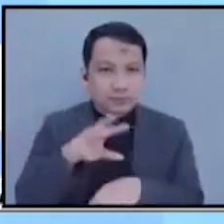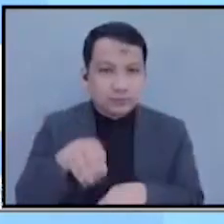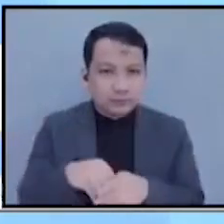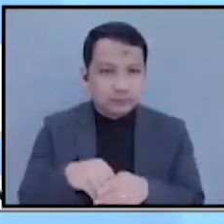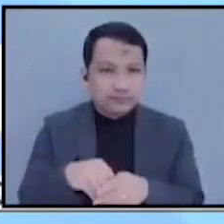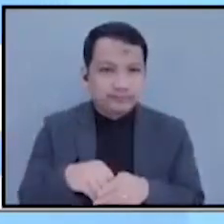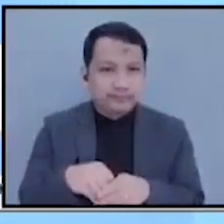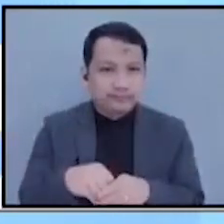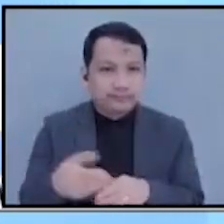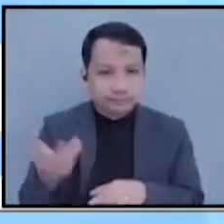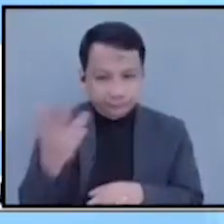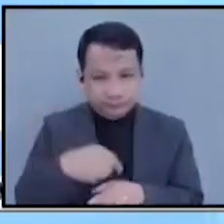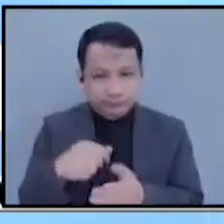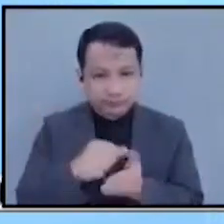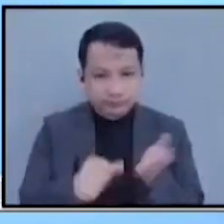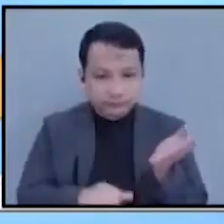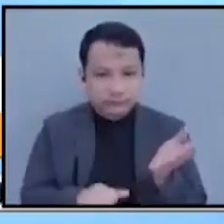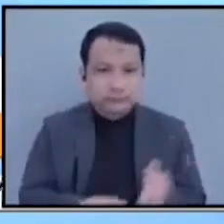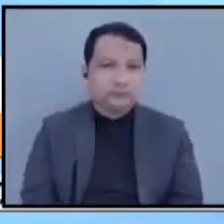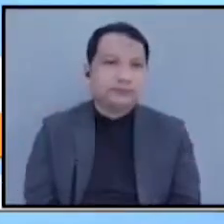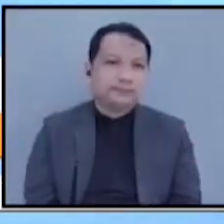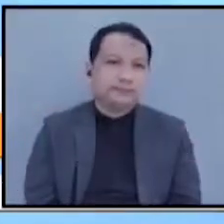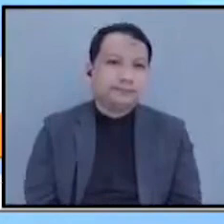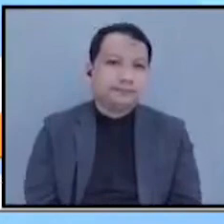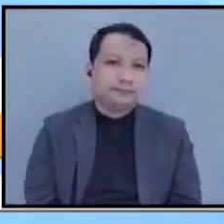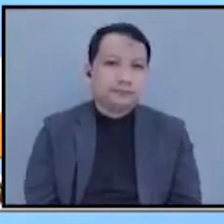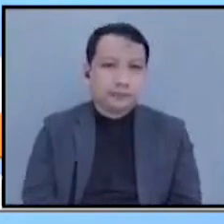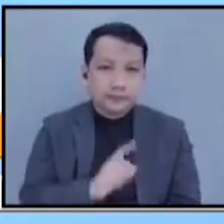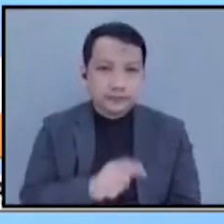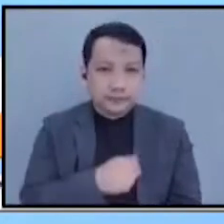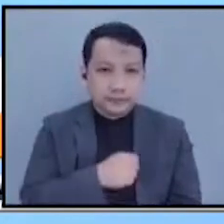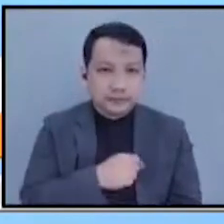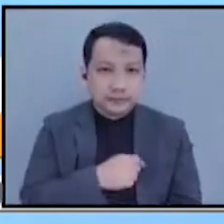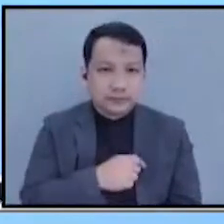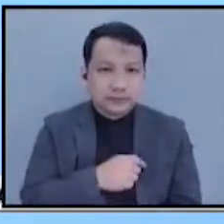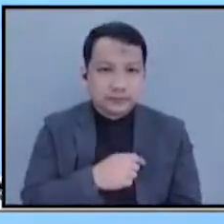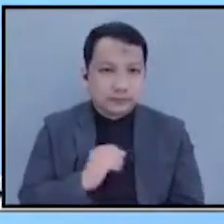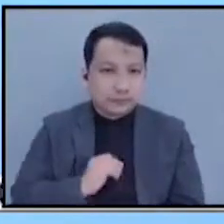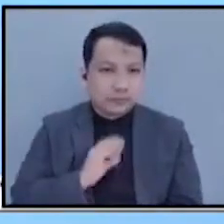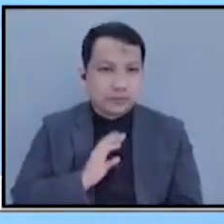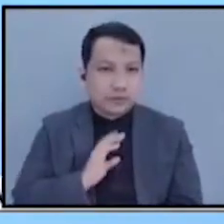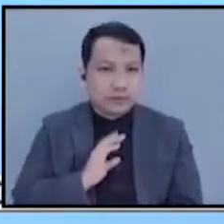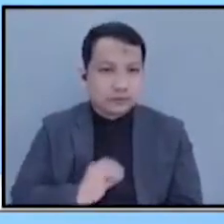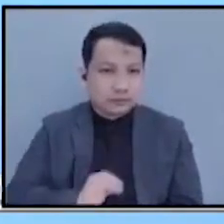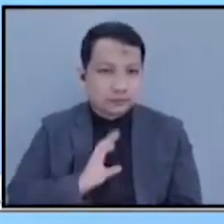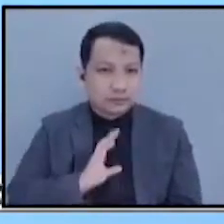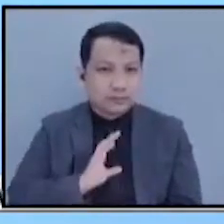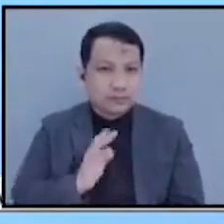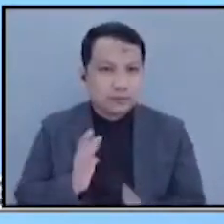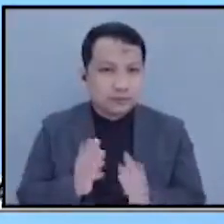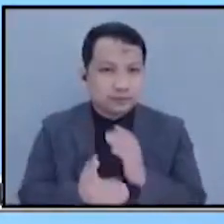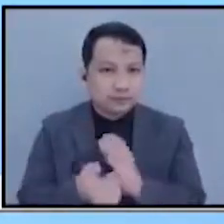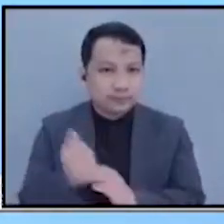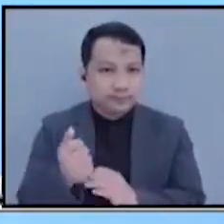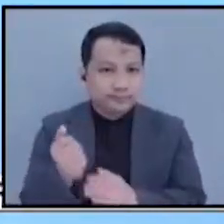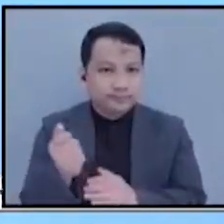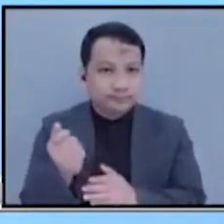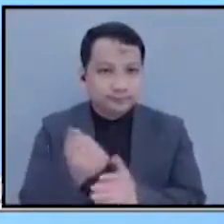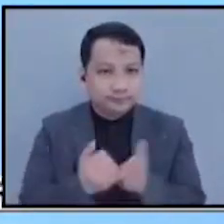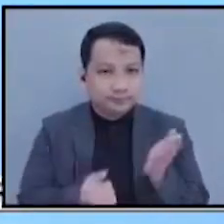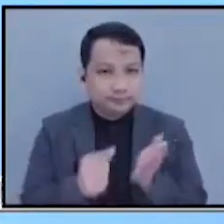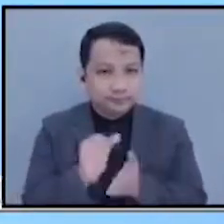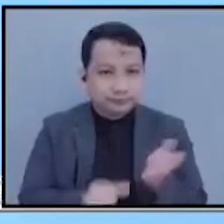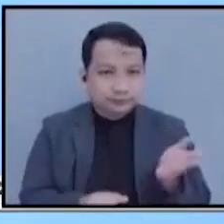obra. We're happy na nabigyan sila ng motivation na ilabas ang galing nila kasi yung premyo talagang